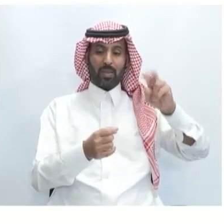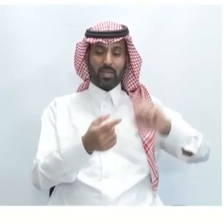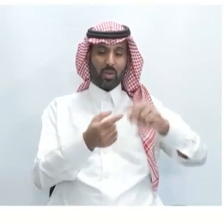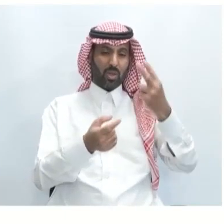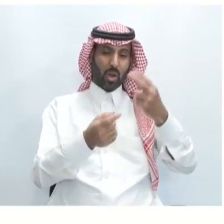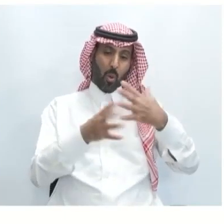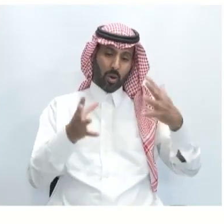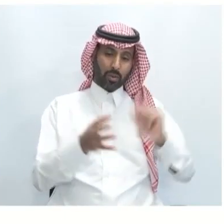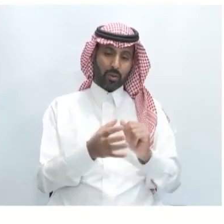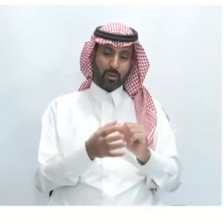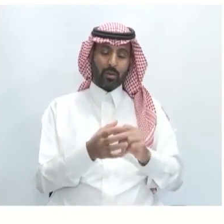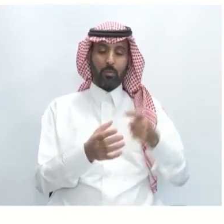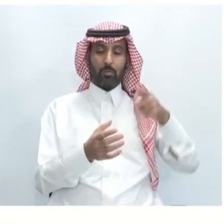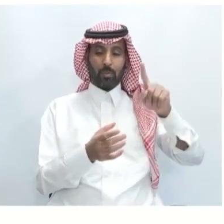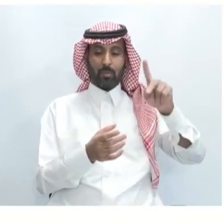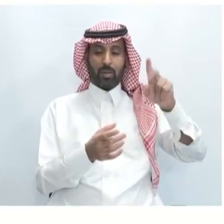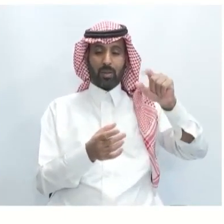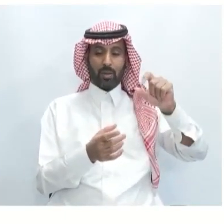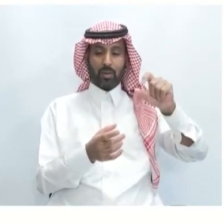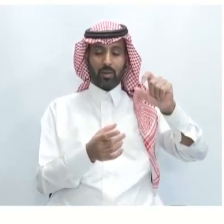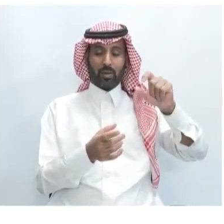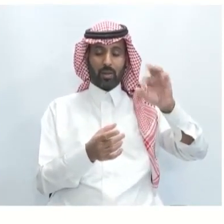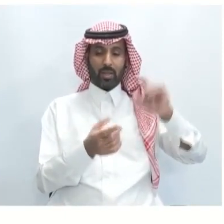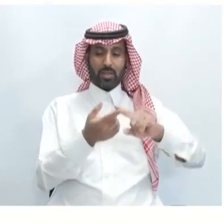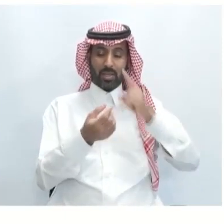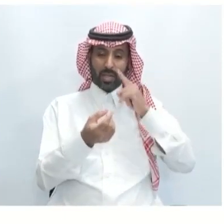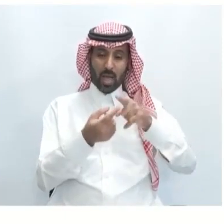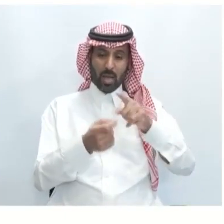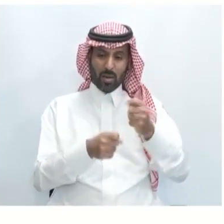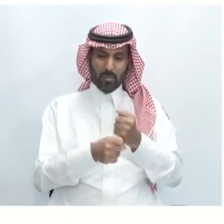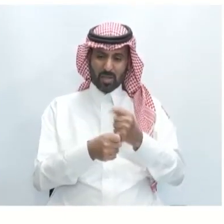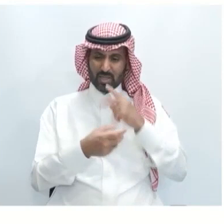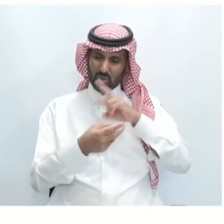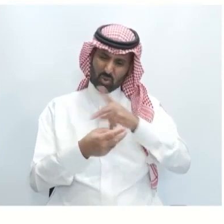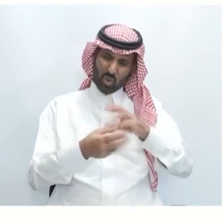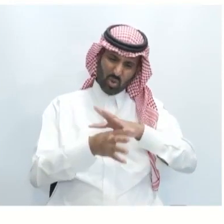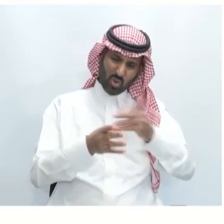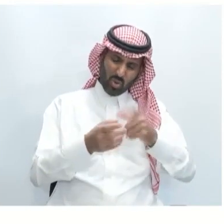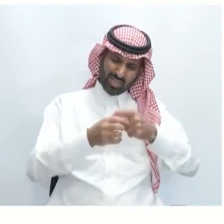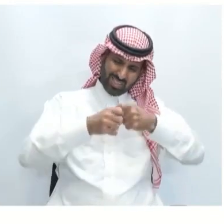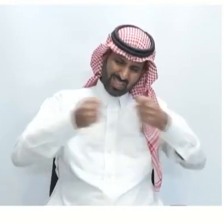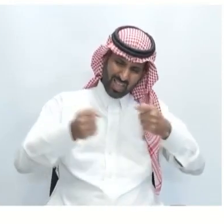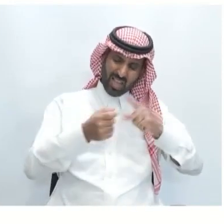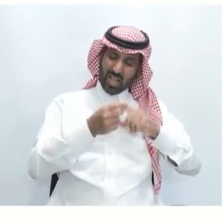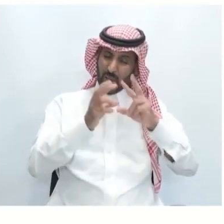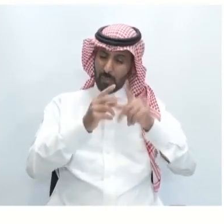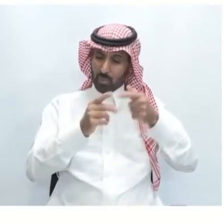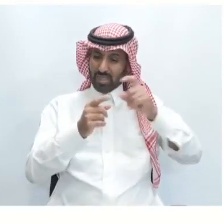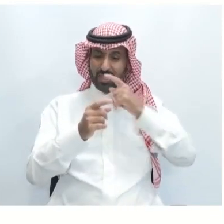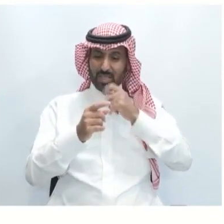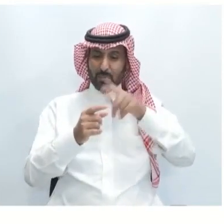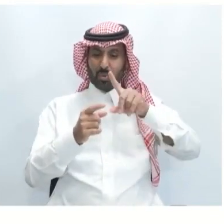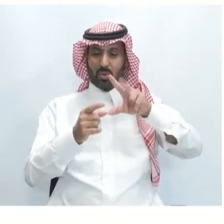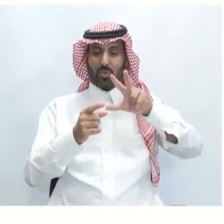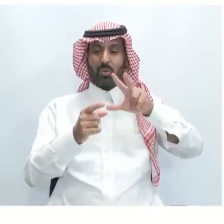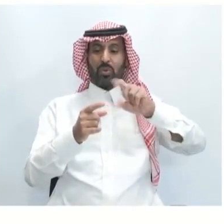اكثر اذا هي عباره عن ببتيد العمليه التي تشوه تركيب البروتين الثلاثي الابعاد وتمزقه وتتلفه هذا سنتعرف عليه باذن الله